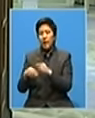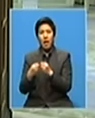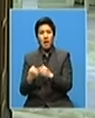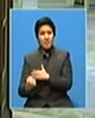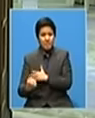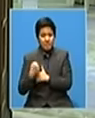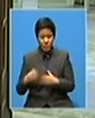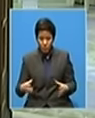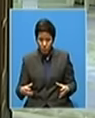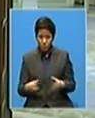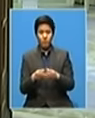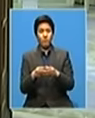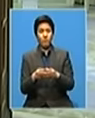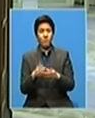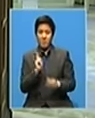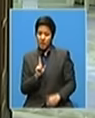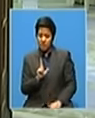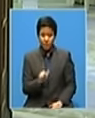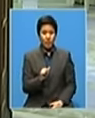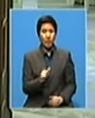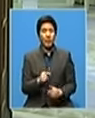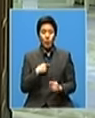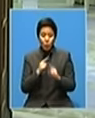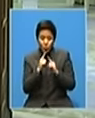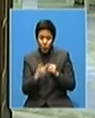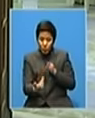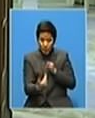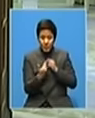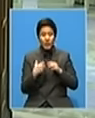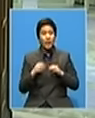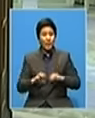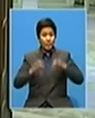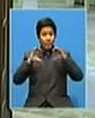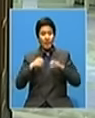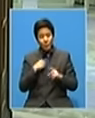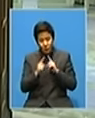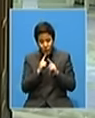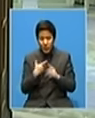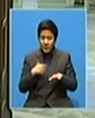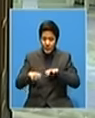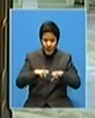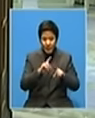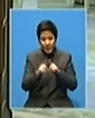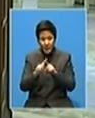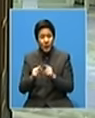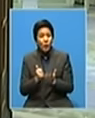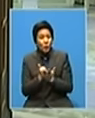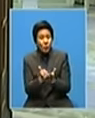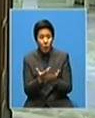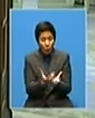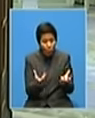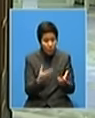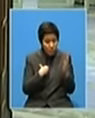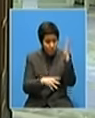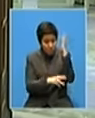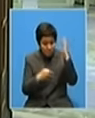างในการติดต่อกับภาครัฐและภาคเอกชนในการบริหารจัดการรวมทั้งการรับซื้อผลผลิตในพื้น